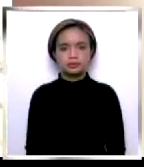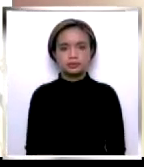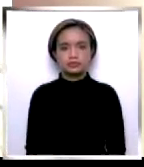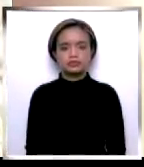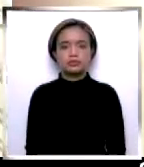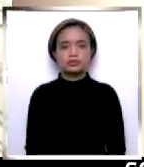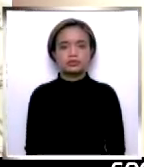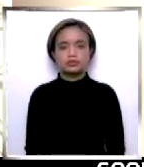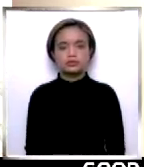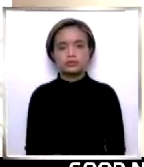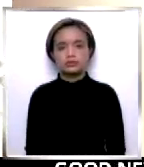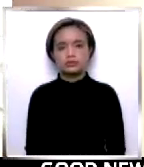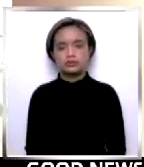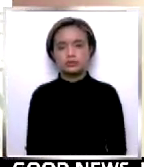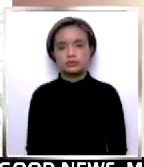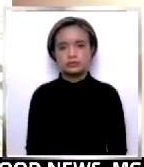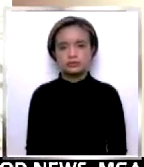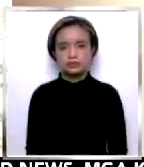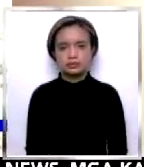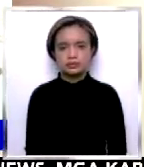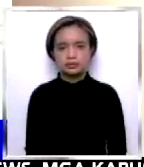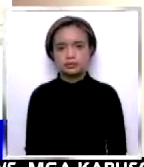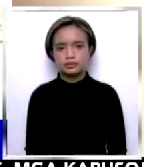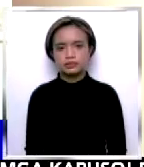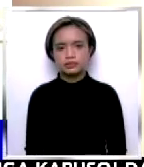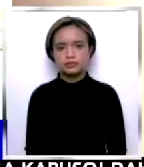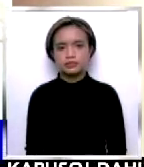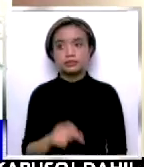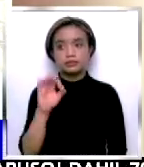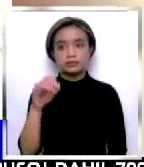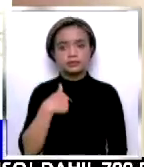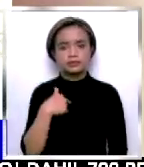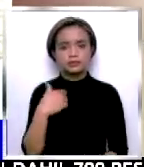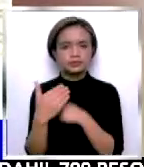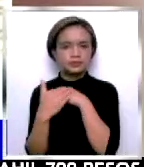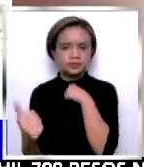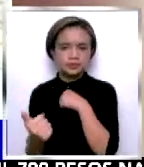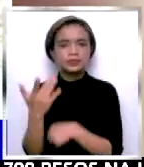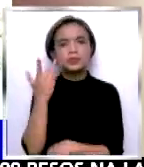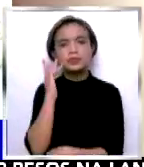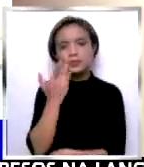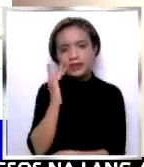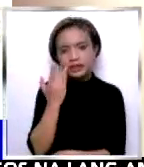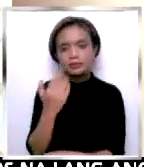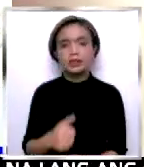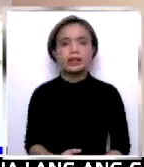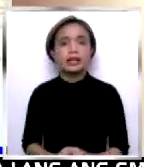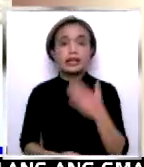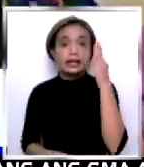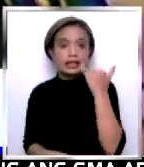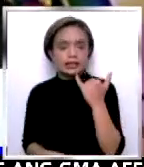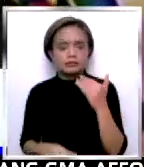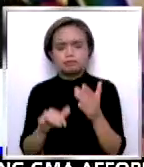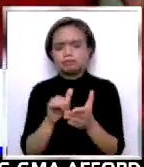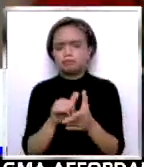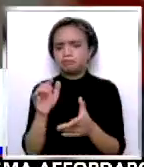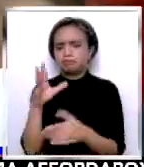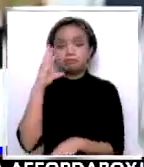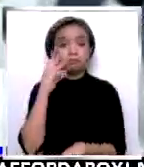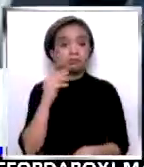Pag nakatalda ako, nakapag-experience ako, tatawagin nila akong bakla, sari-sari. Dahil sa mga ganitong karanasan,